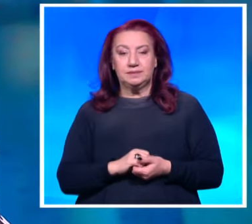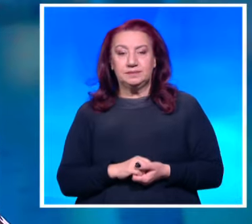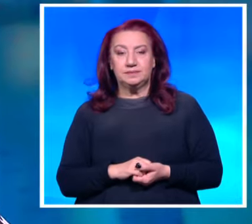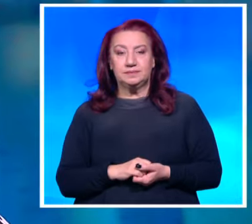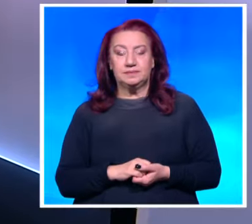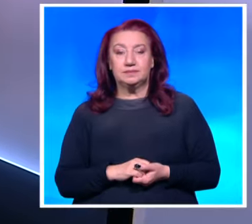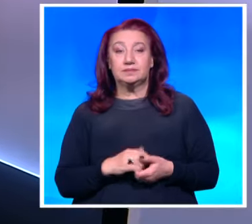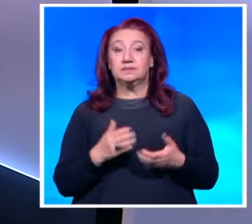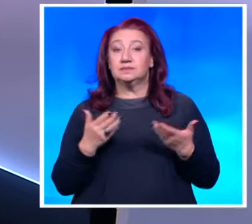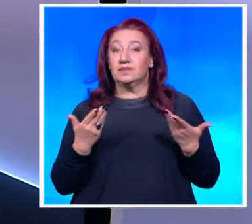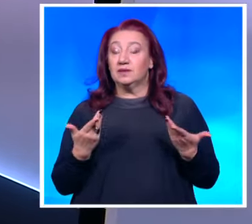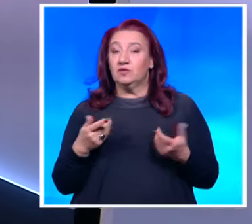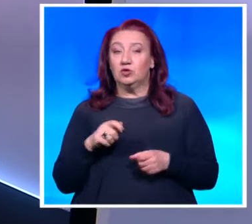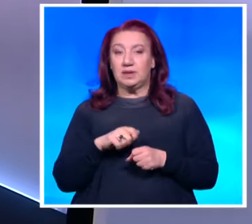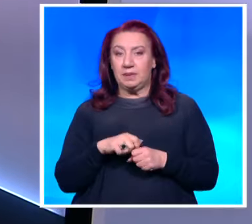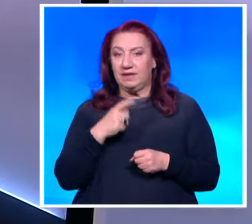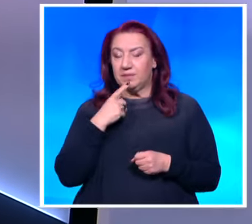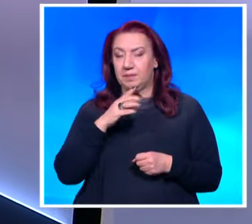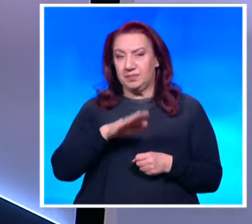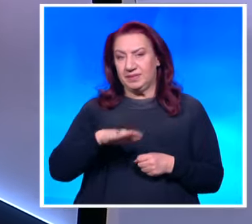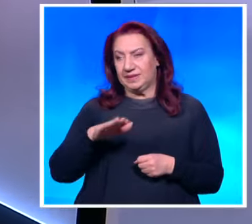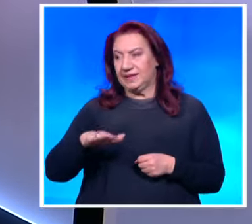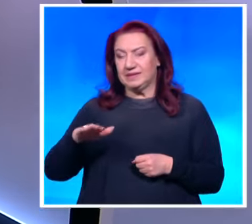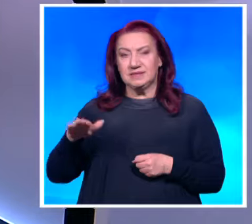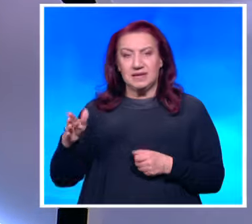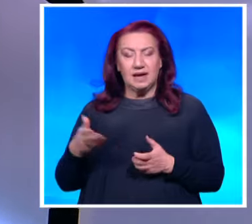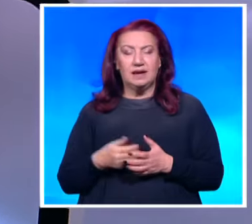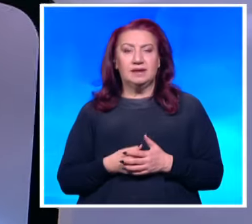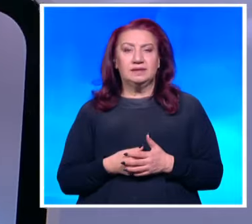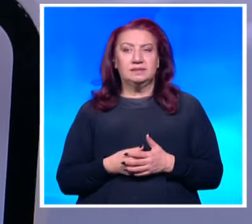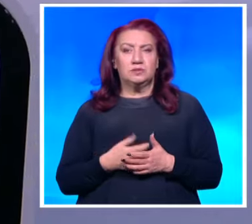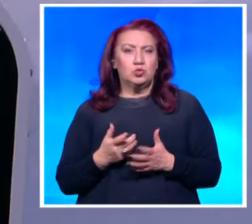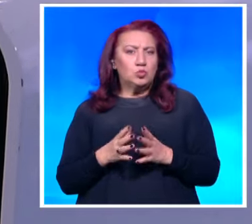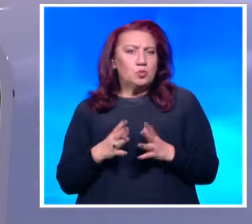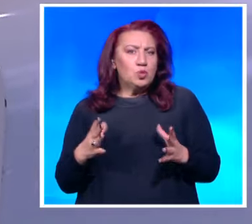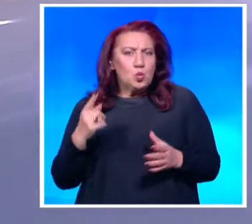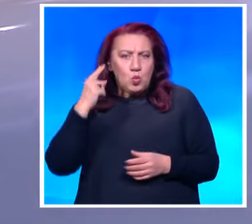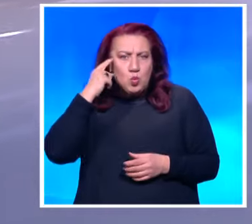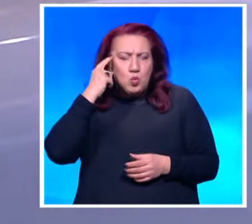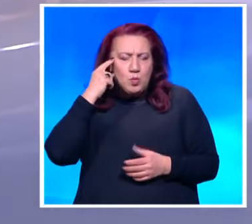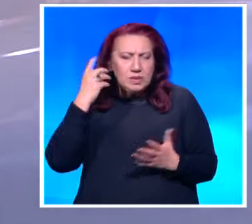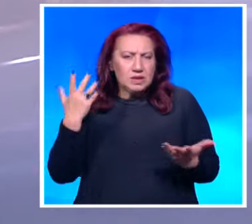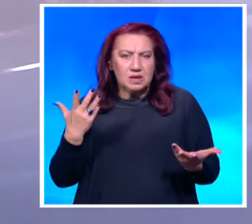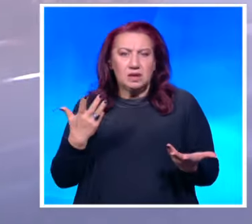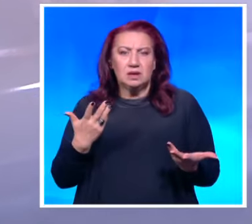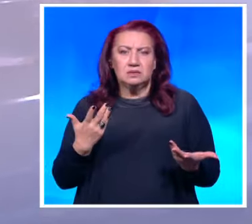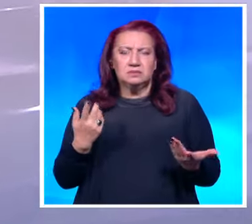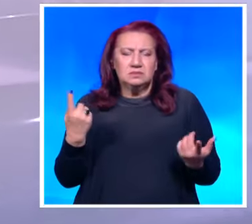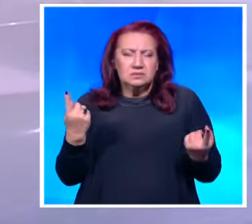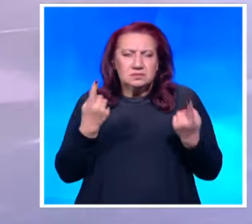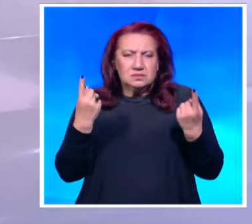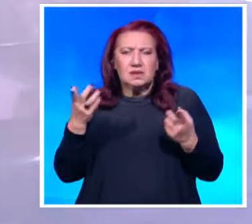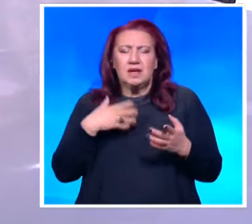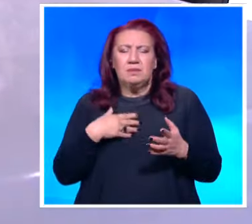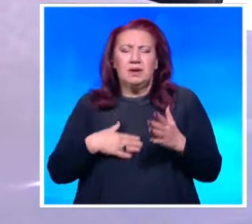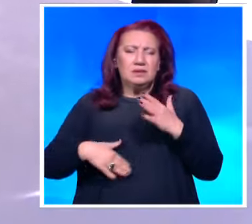правим с децата, които са, така да ги наречем, свръхумни? които са гениални, които са много